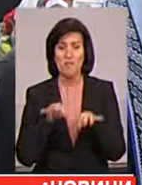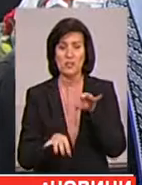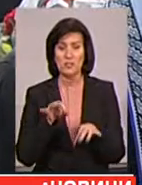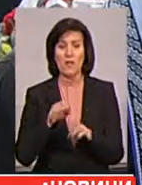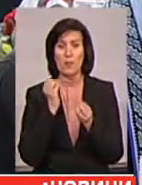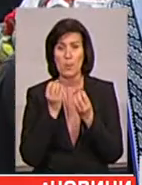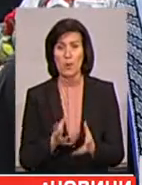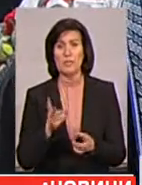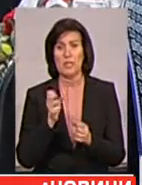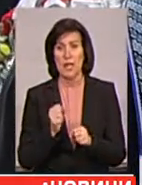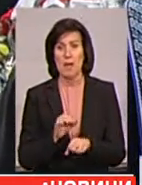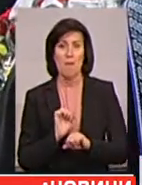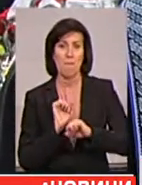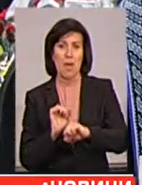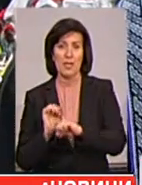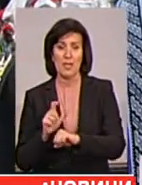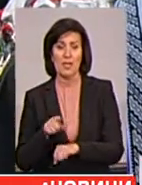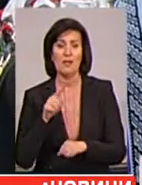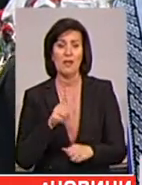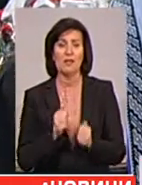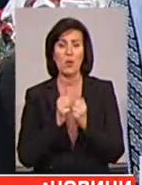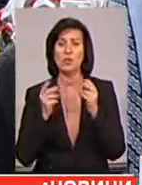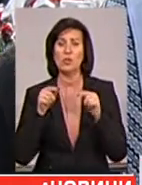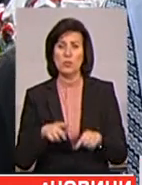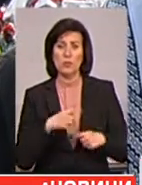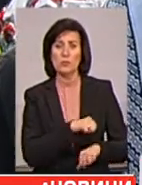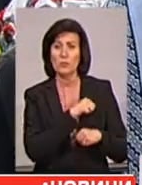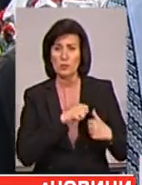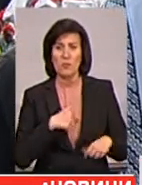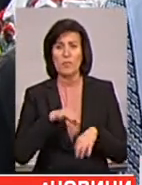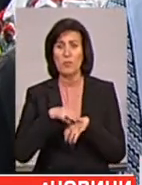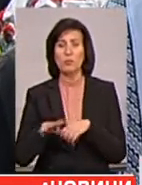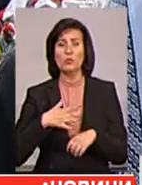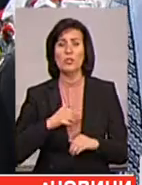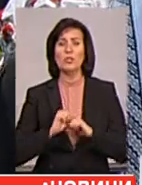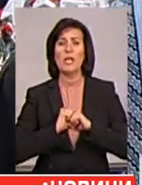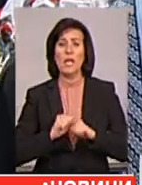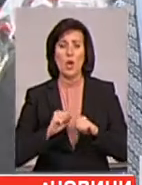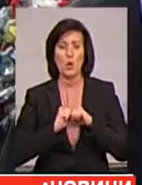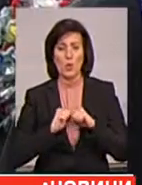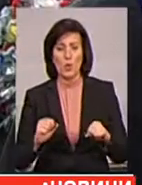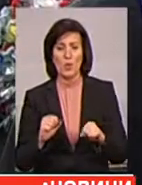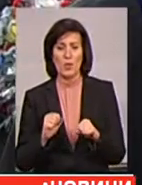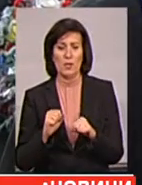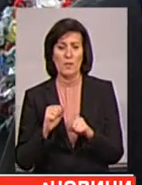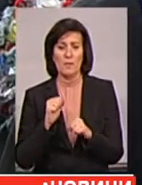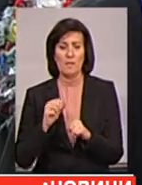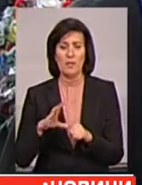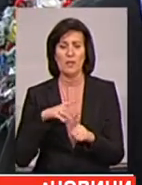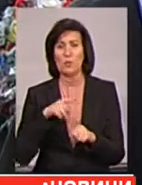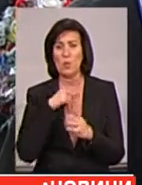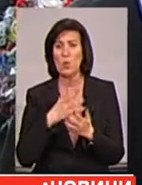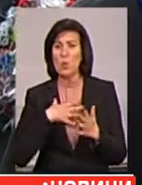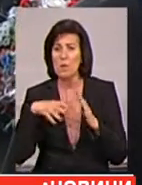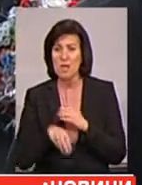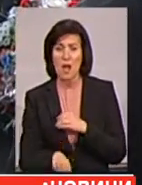Я кожен день тут є душею, бо в мене душа болить, що наші такі герої стільки віддали життя. Я тут був, як тут помирали,